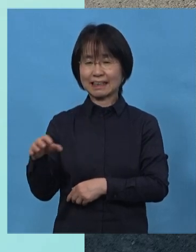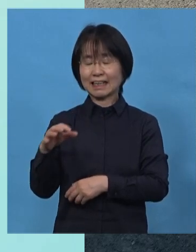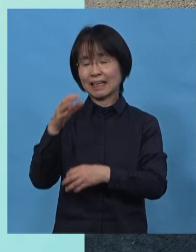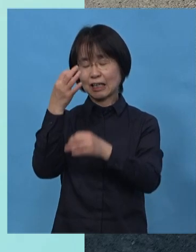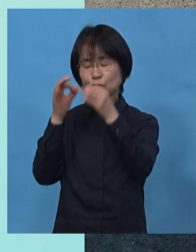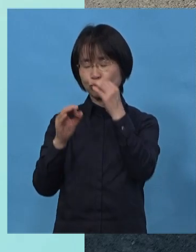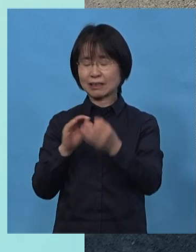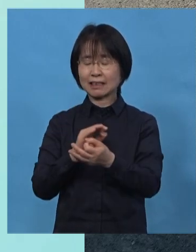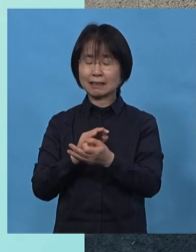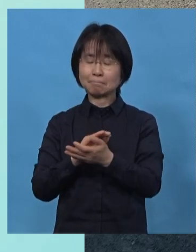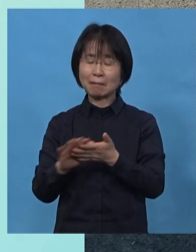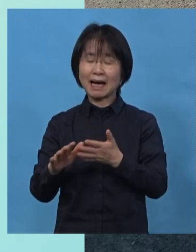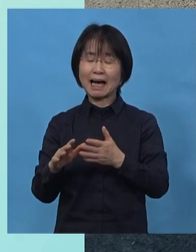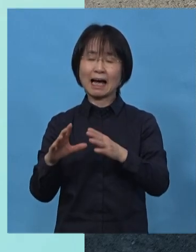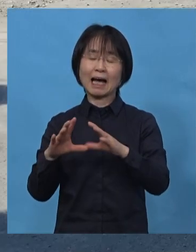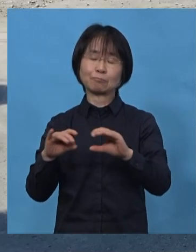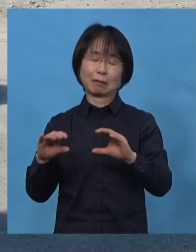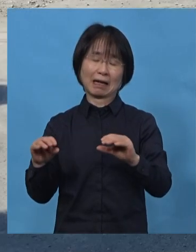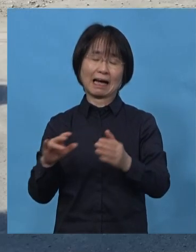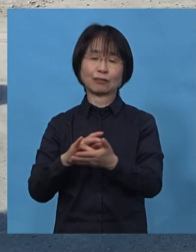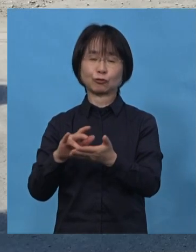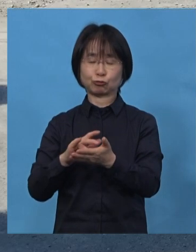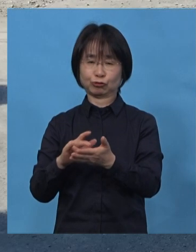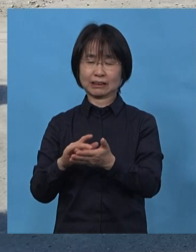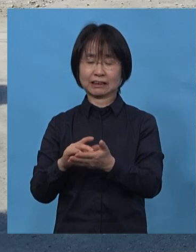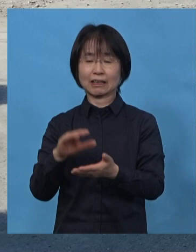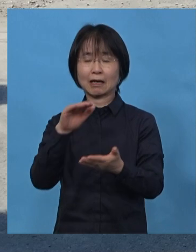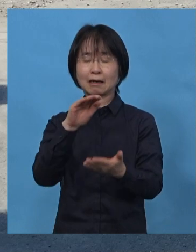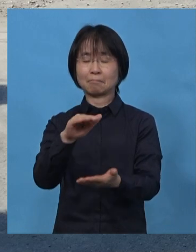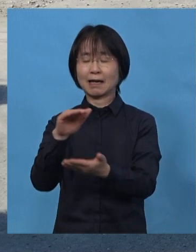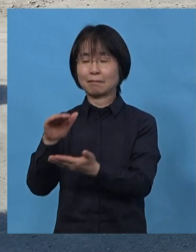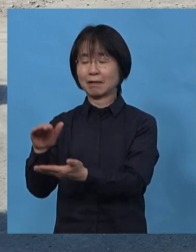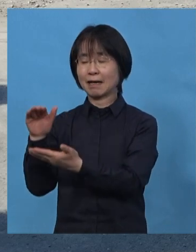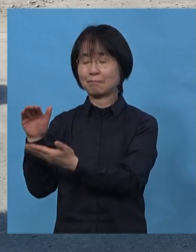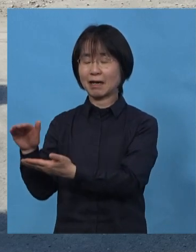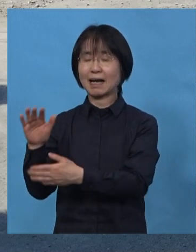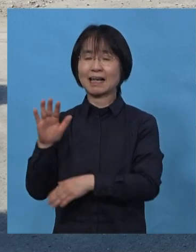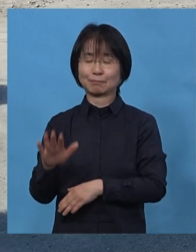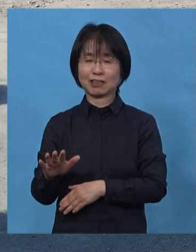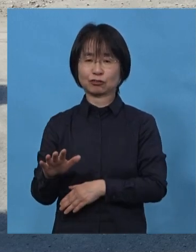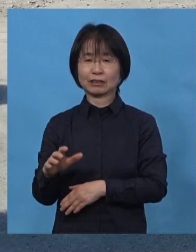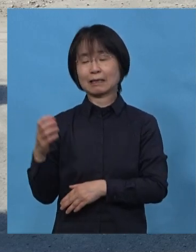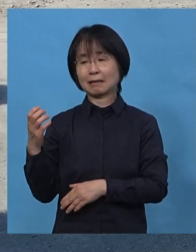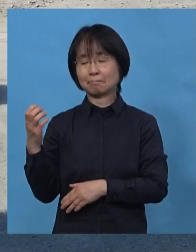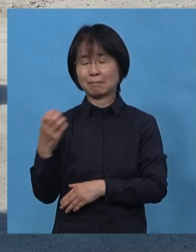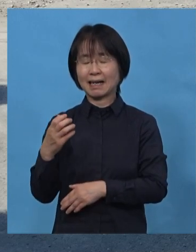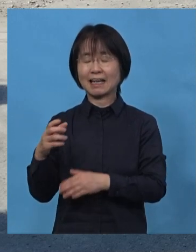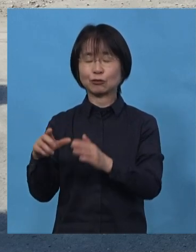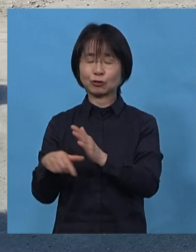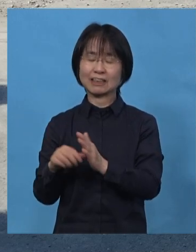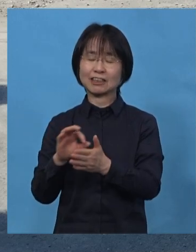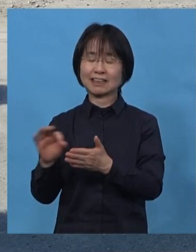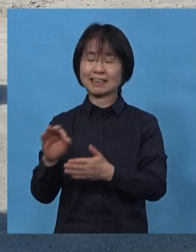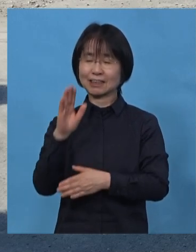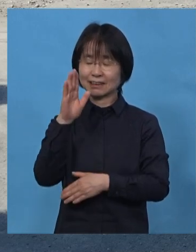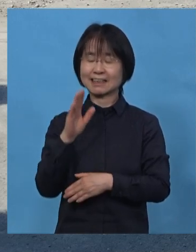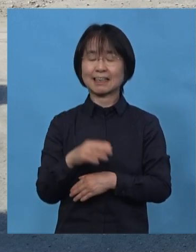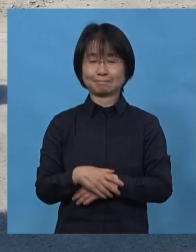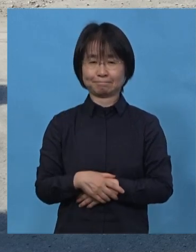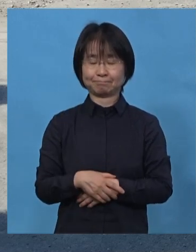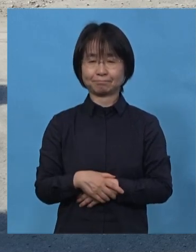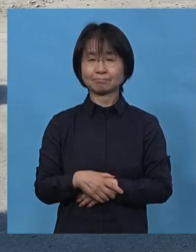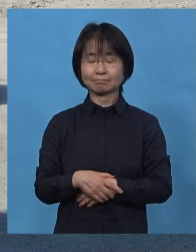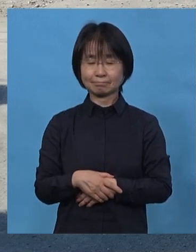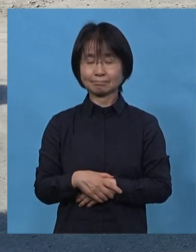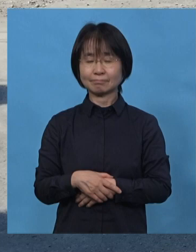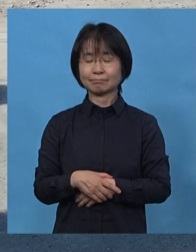いますので雪が積もった時や箸や坂道が凍結するときに使ってください融雪剤